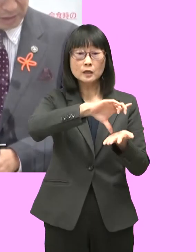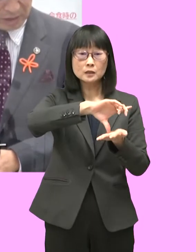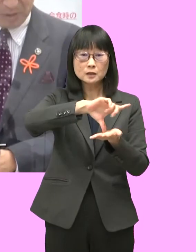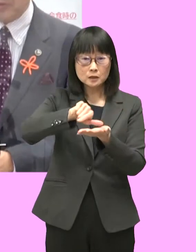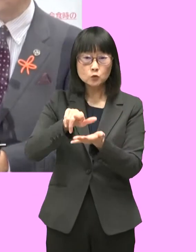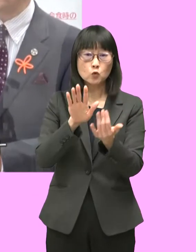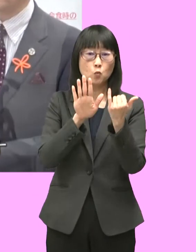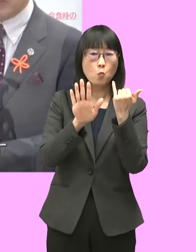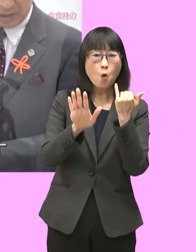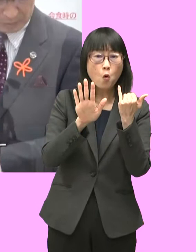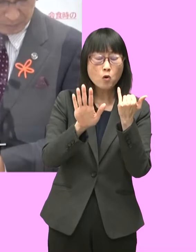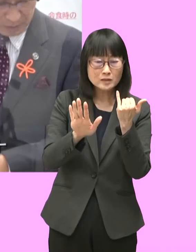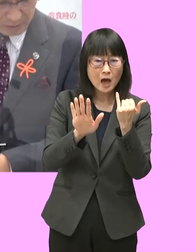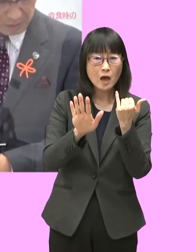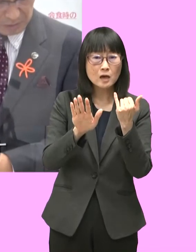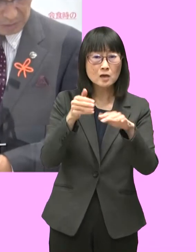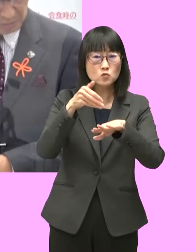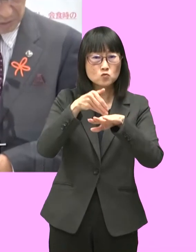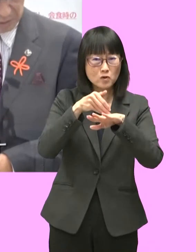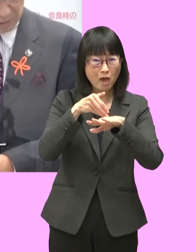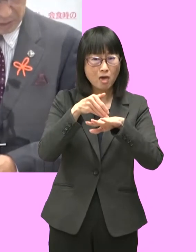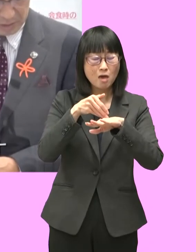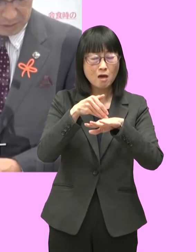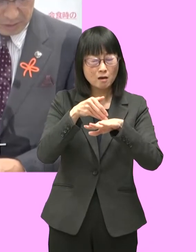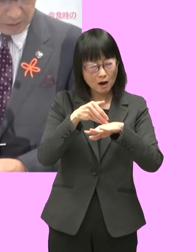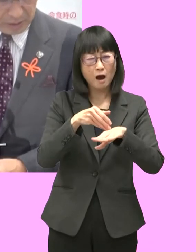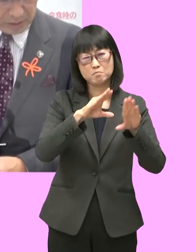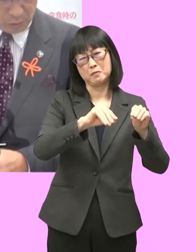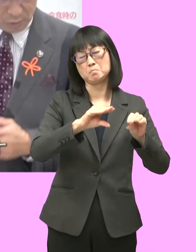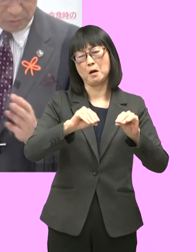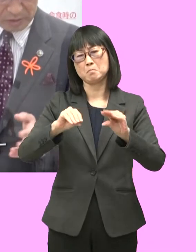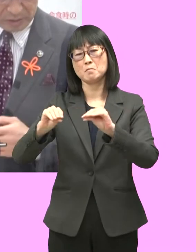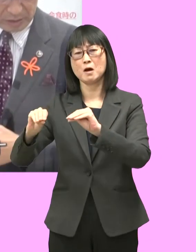訓練がまあ中止になっている、まあ、